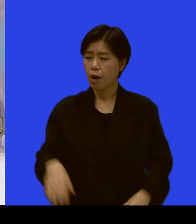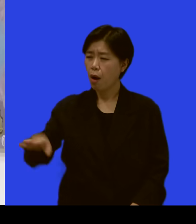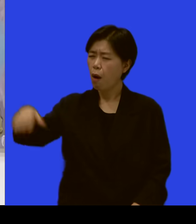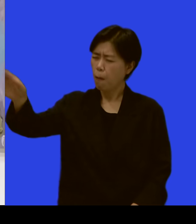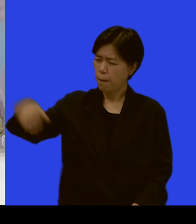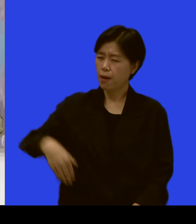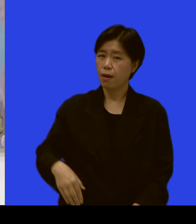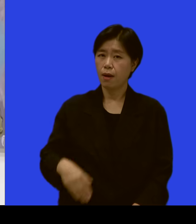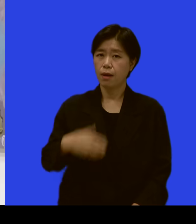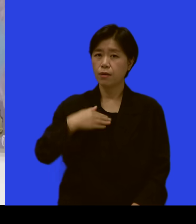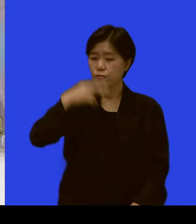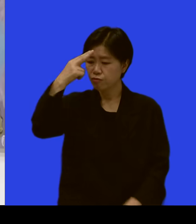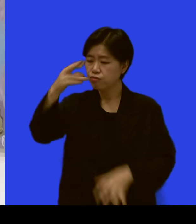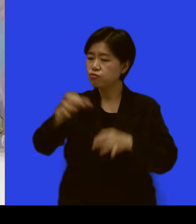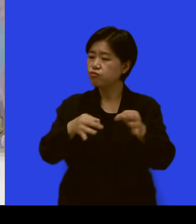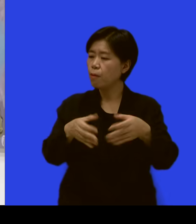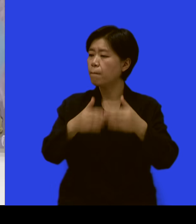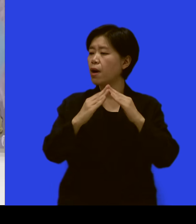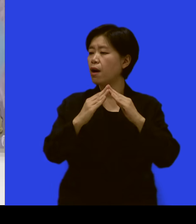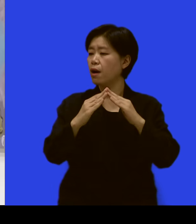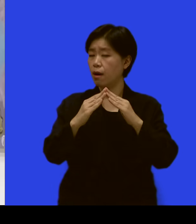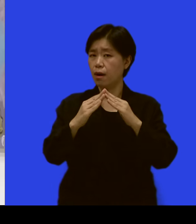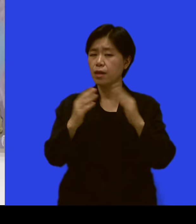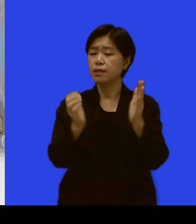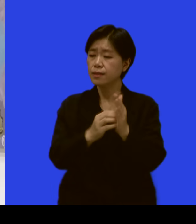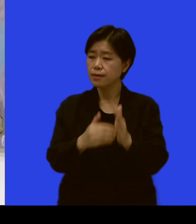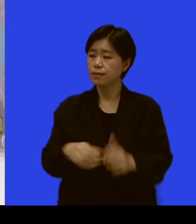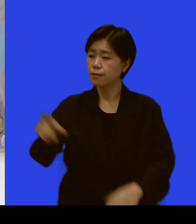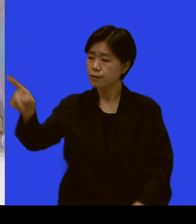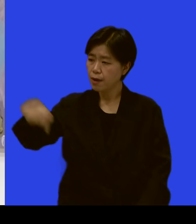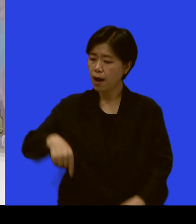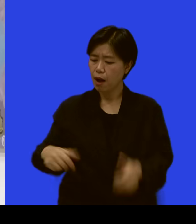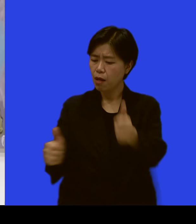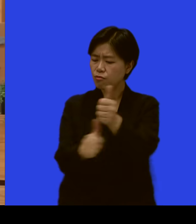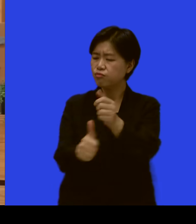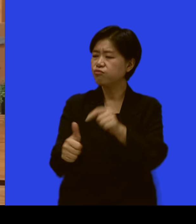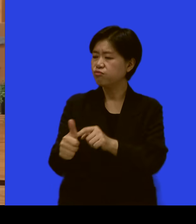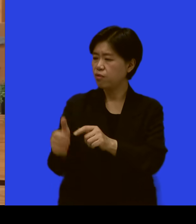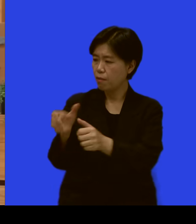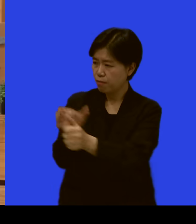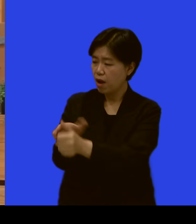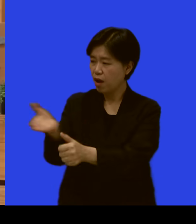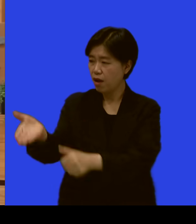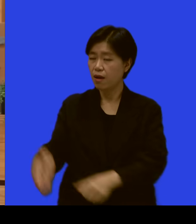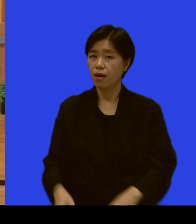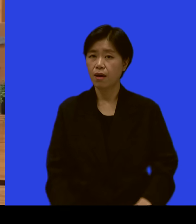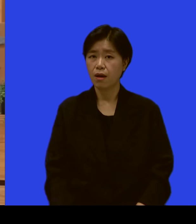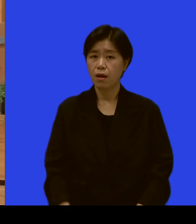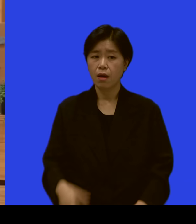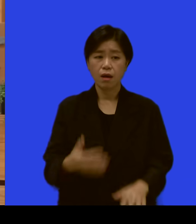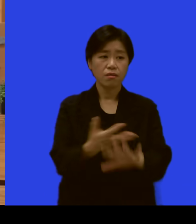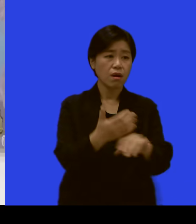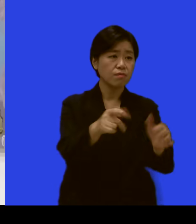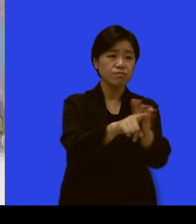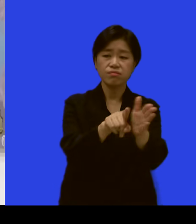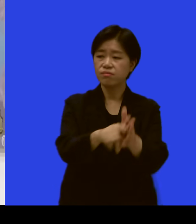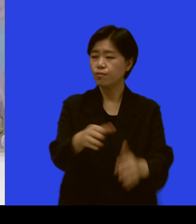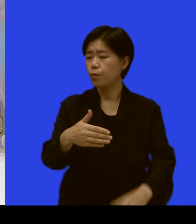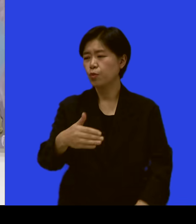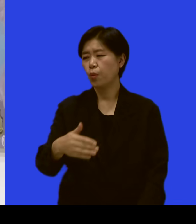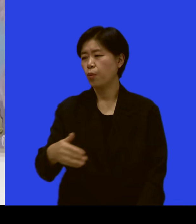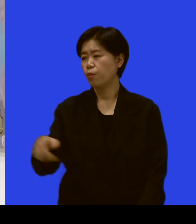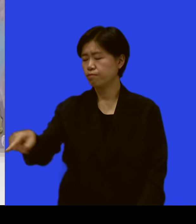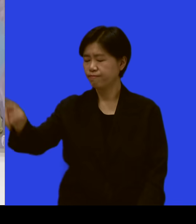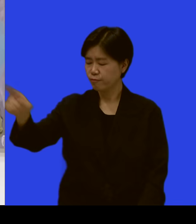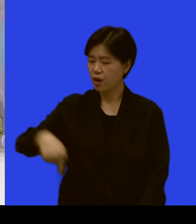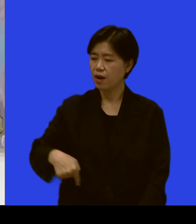내 이번에 바 차렸는데 네. 와서 실장 좀 해라. 예. 믿을 놈이 없더라. 네, 네, 네. 애들 관리도 좀 하고 예, 예. 좀 와서